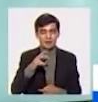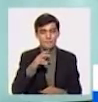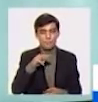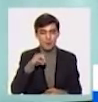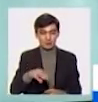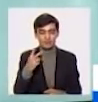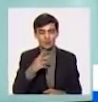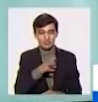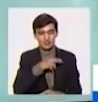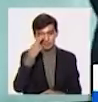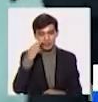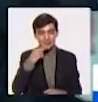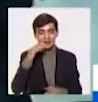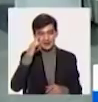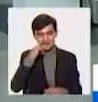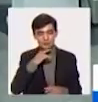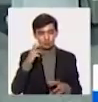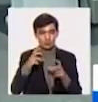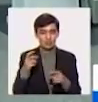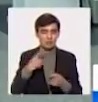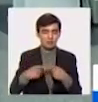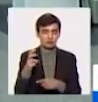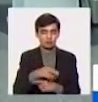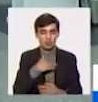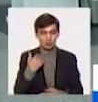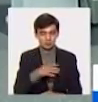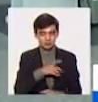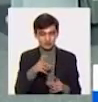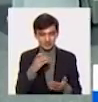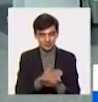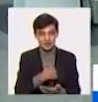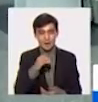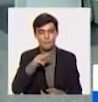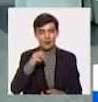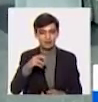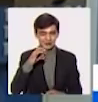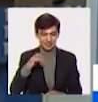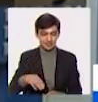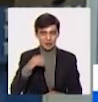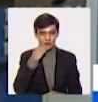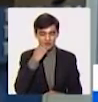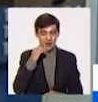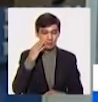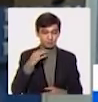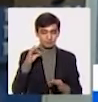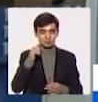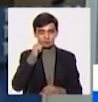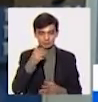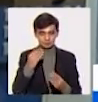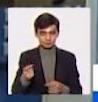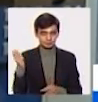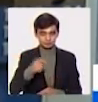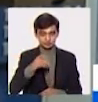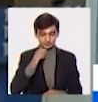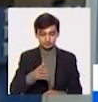бас тартқан Испаниядағы қазақстандық студенттер Мадрид, Мәскеу, Алматы бағытында ұшақпен Қазақстанға ертен қайтатын болды.